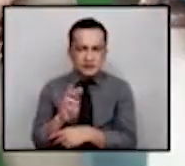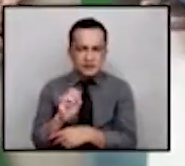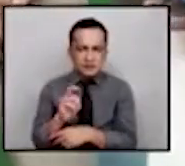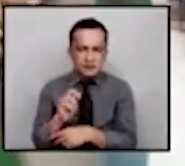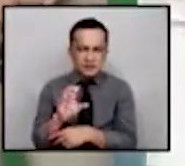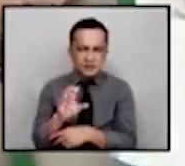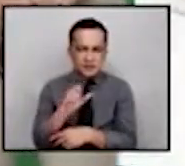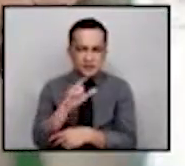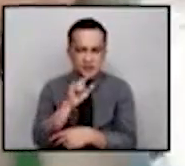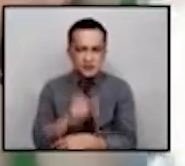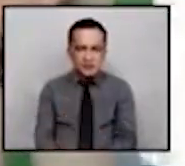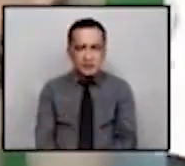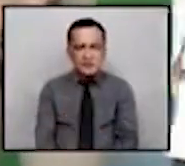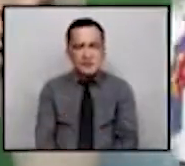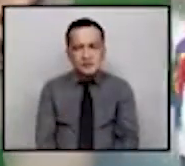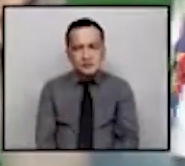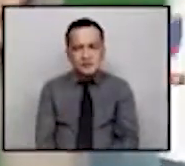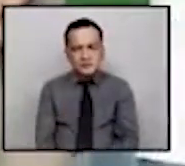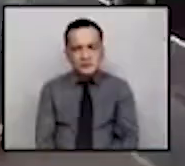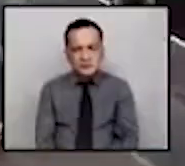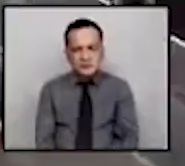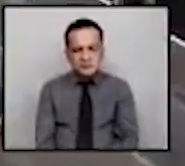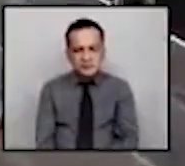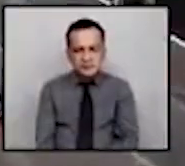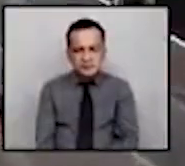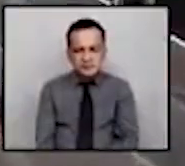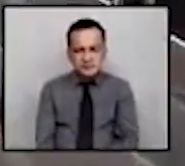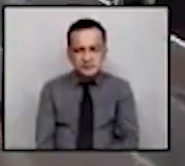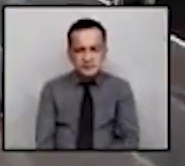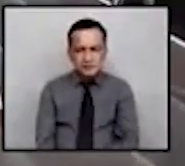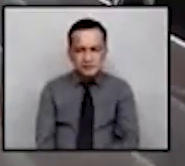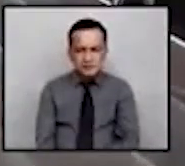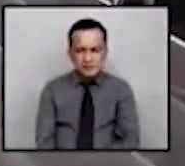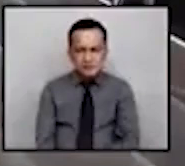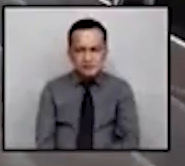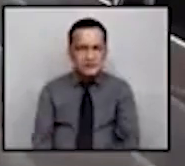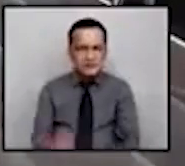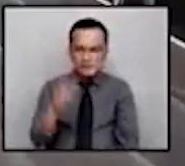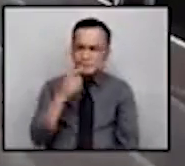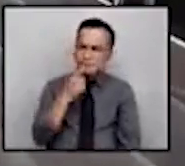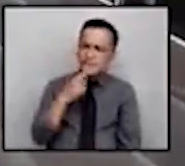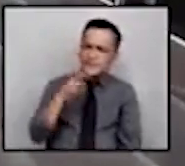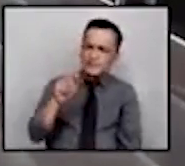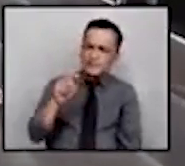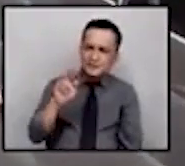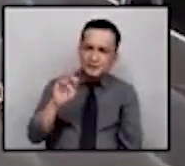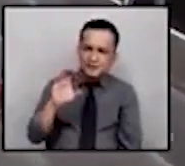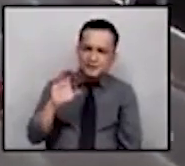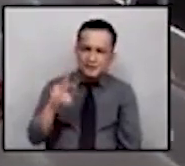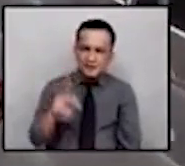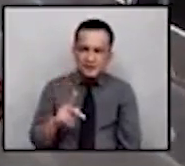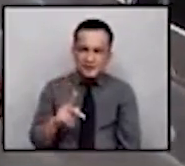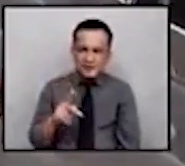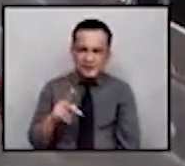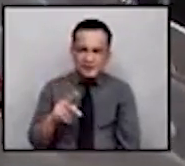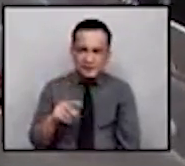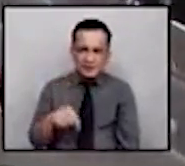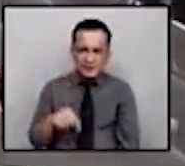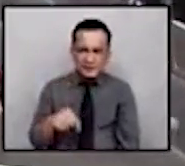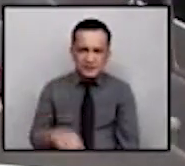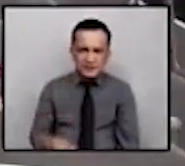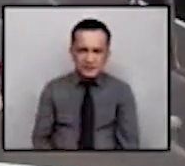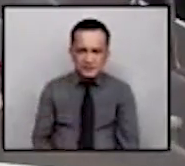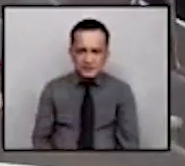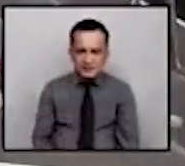kung anong nagagawa nila? Ano ba yung tricks na nagagawa? Yung tipong. Pakita natin yung sa outdoor kasi pinalilipad namin siya pre-flight. Pero dito, tatawagin